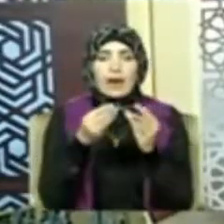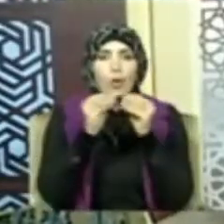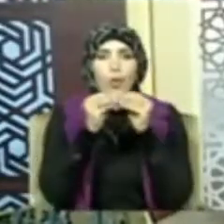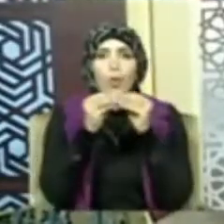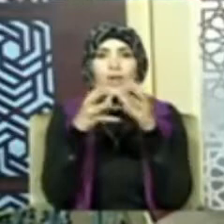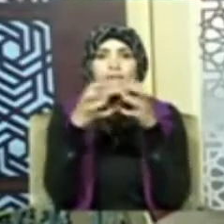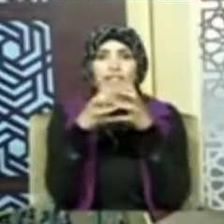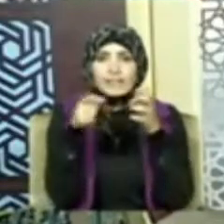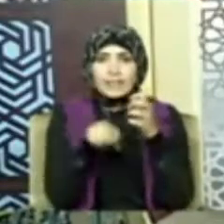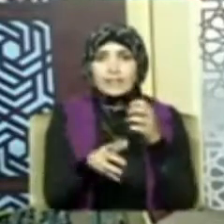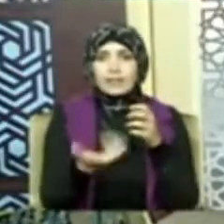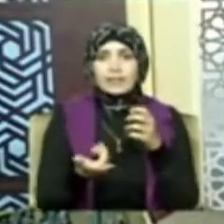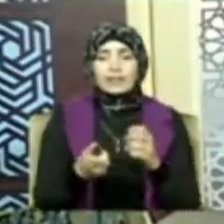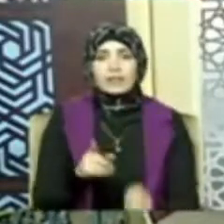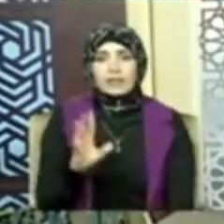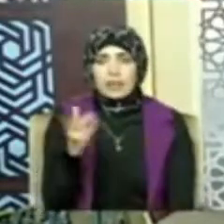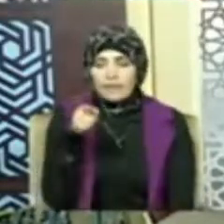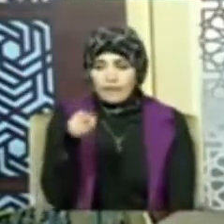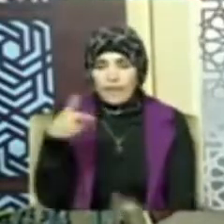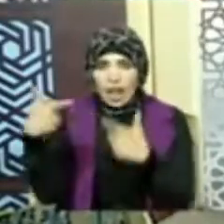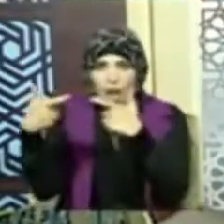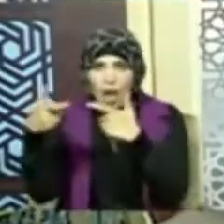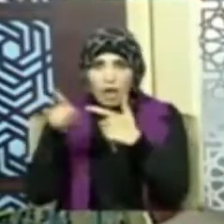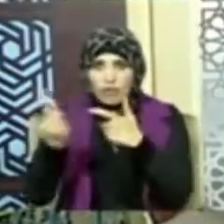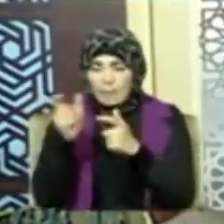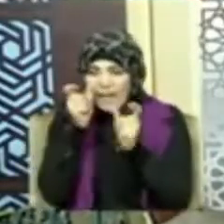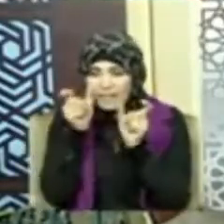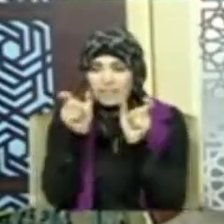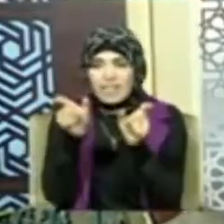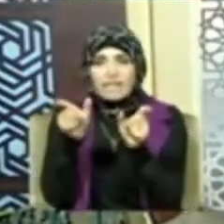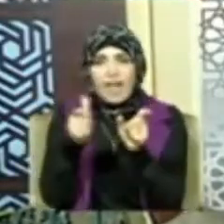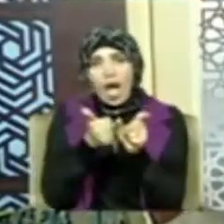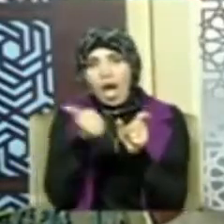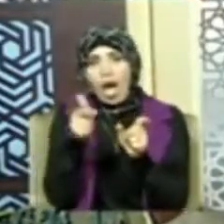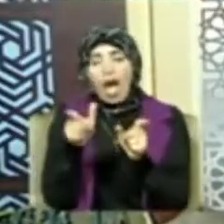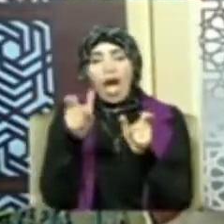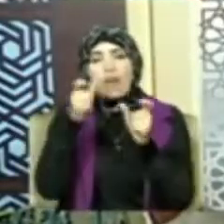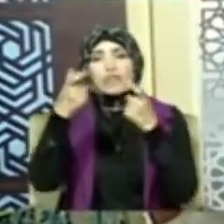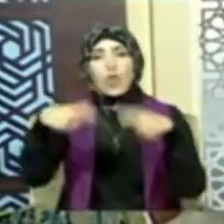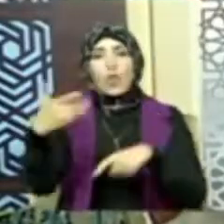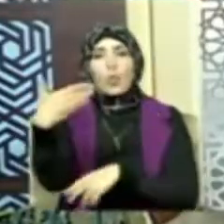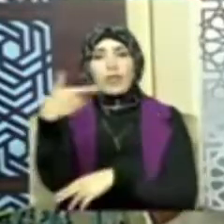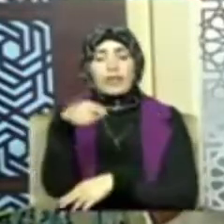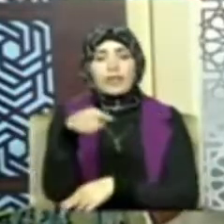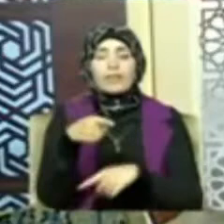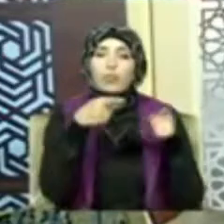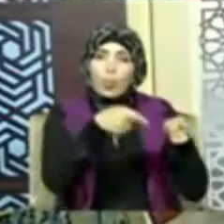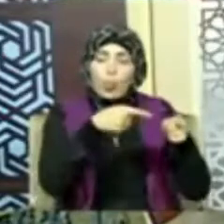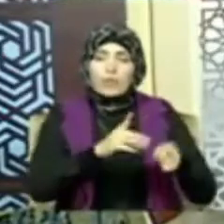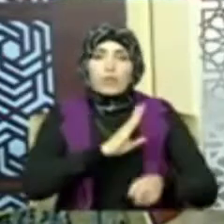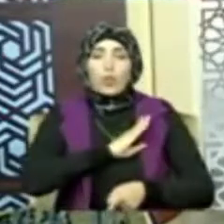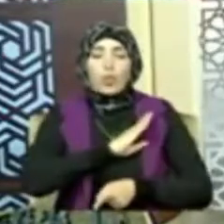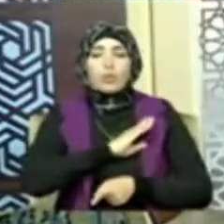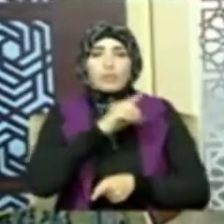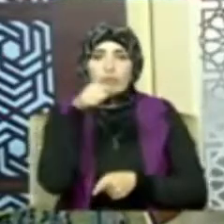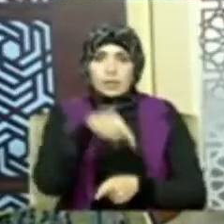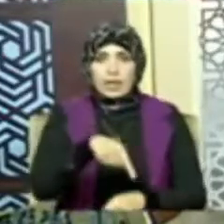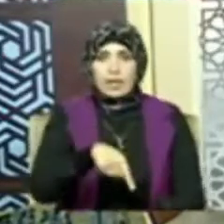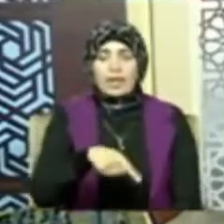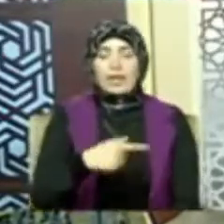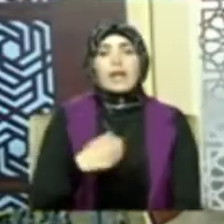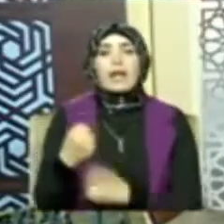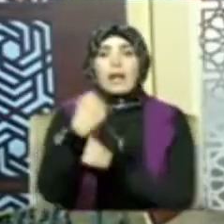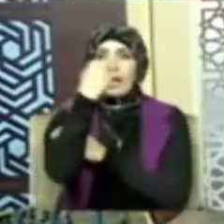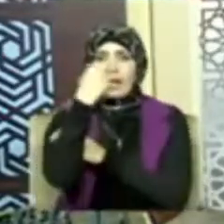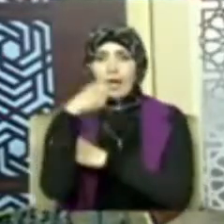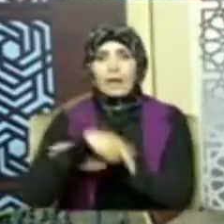مجال واحد، في القتال والدفاع عن الوطن. الآن القوات المسلحة الباسلة هي درع